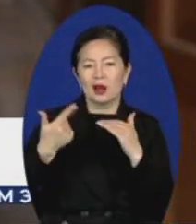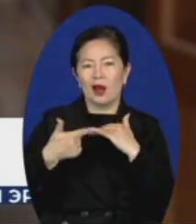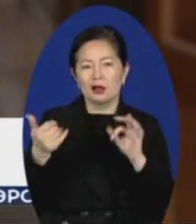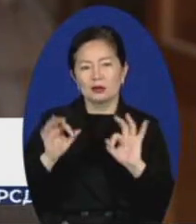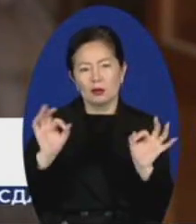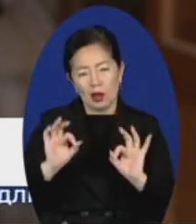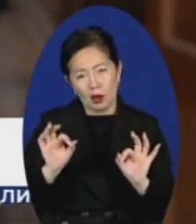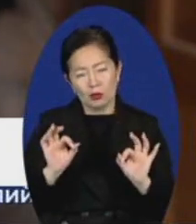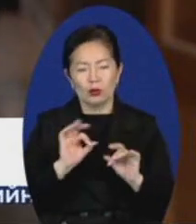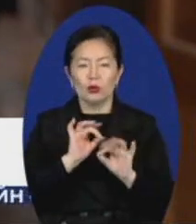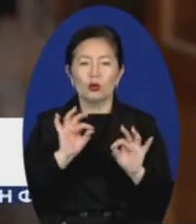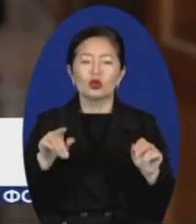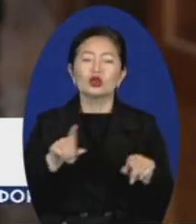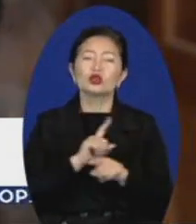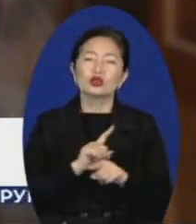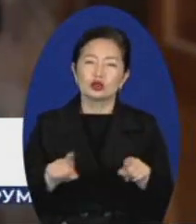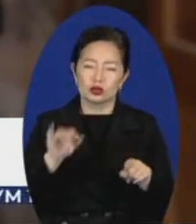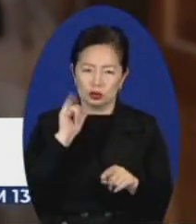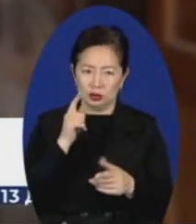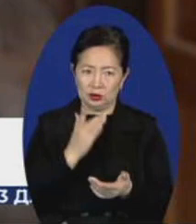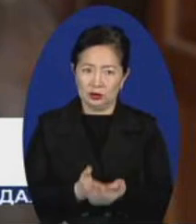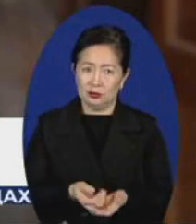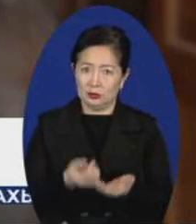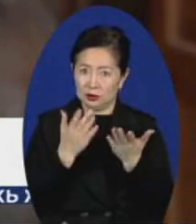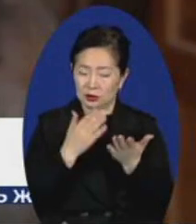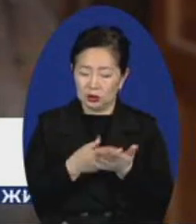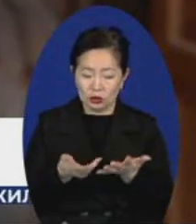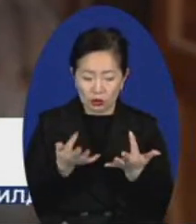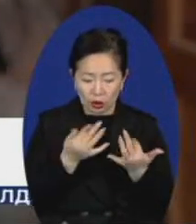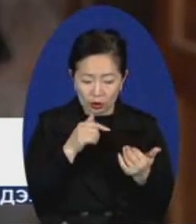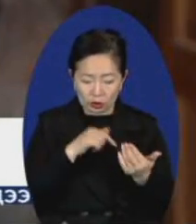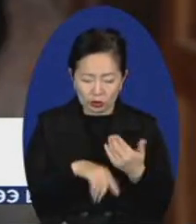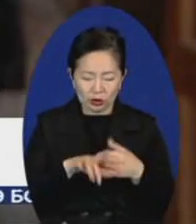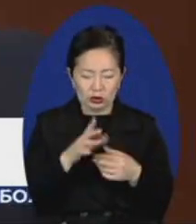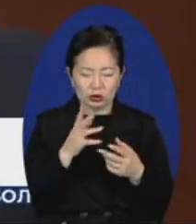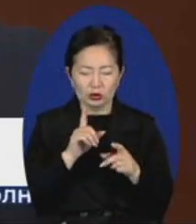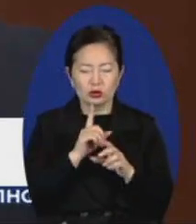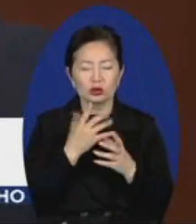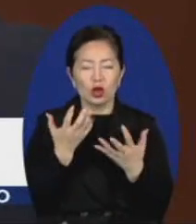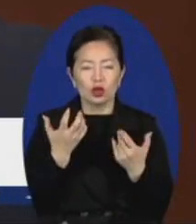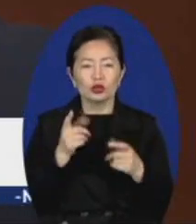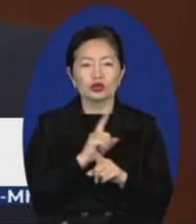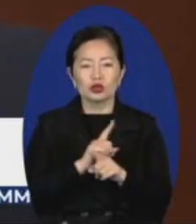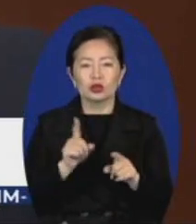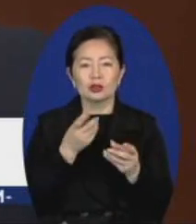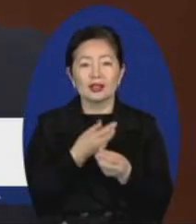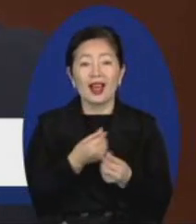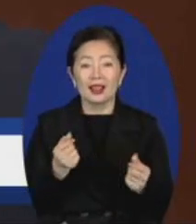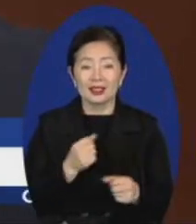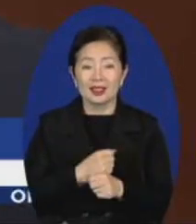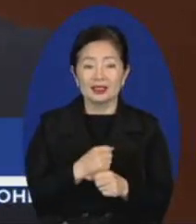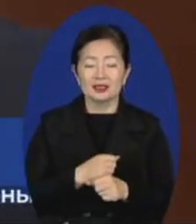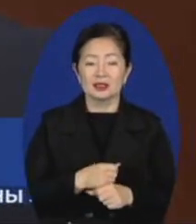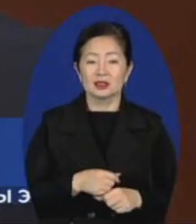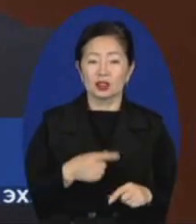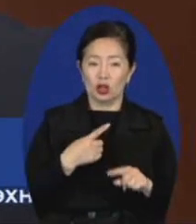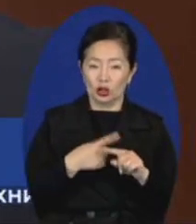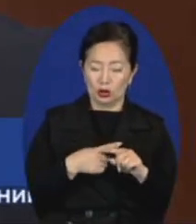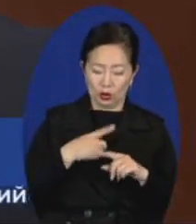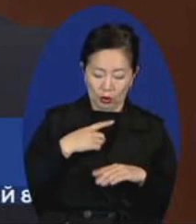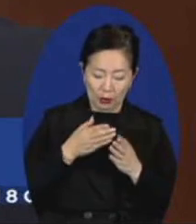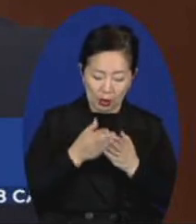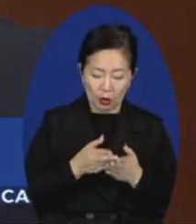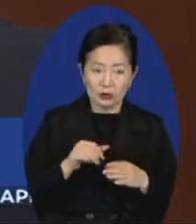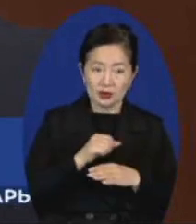одоо хэлгээгүй ч юм уу, тийм ийм зөрчлүүд маш их гарч ирж байгаа. Тоолгын явцад нэлээд зөрчлүүдийг арилгаж ажилласан. Усгал аймгийн хэмжээнд бол яг орон нутгийн